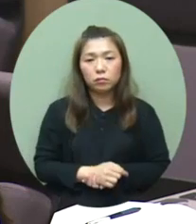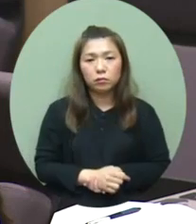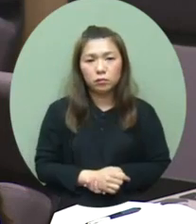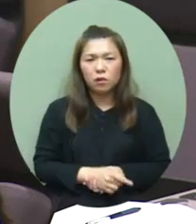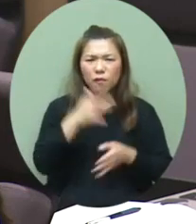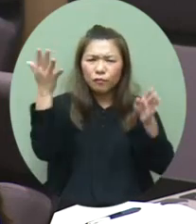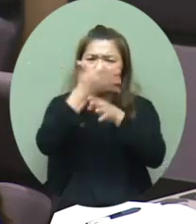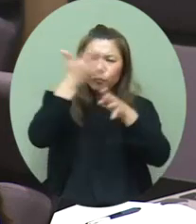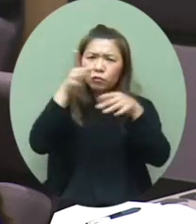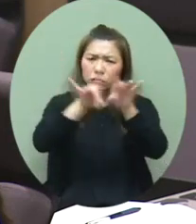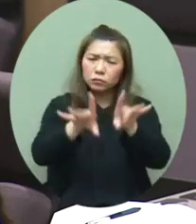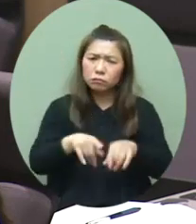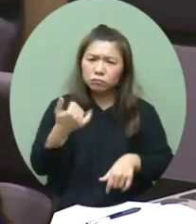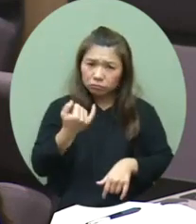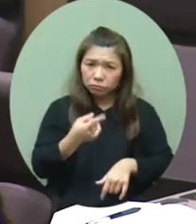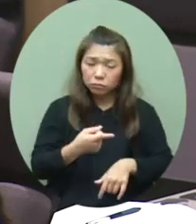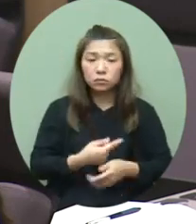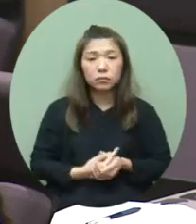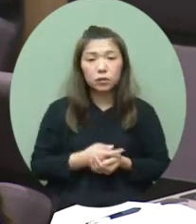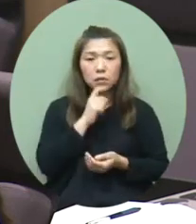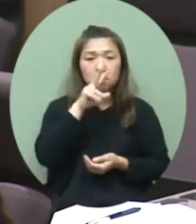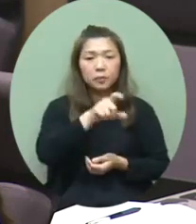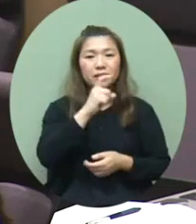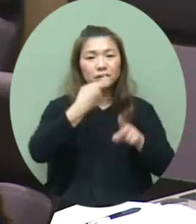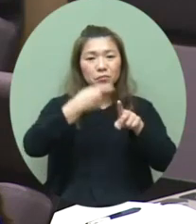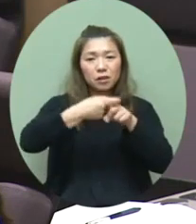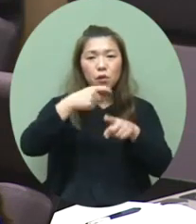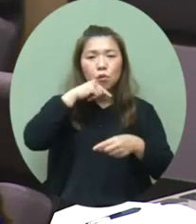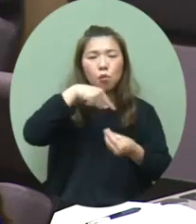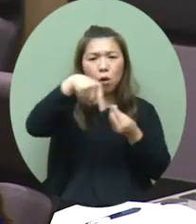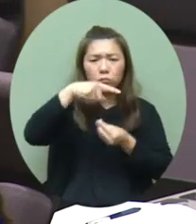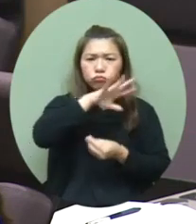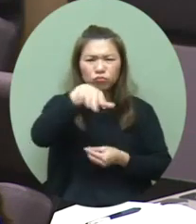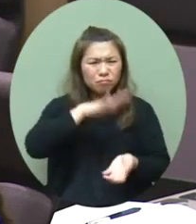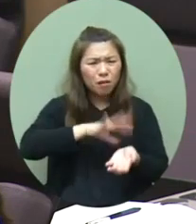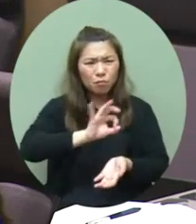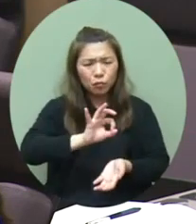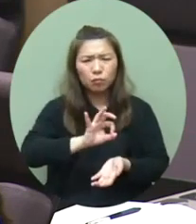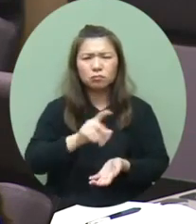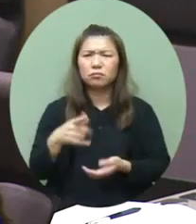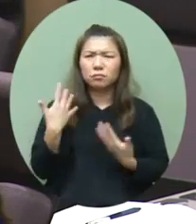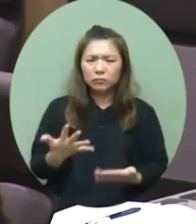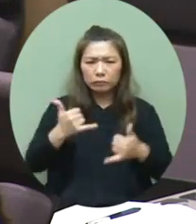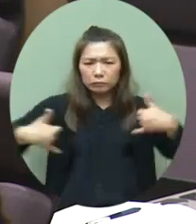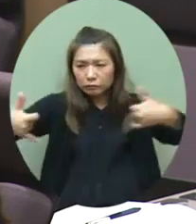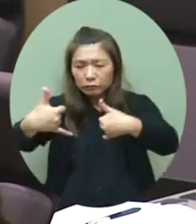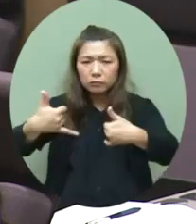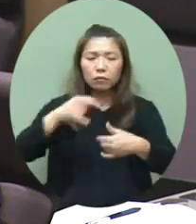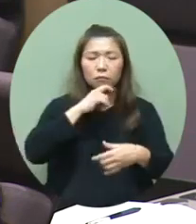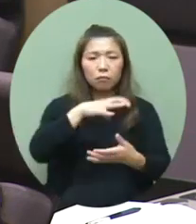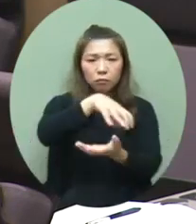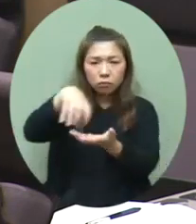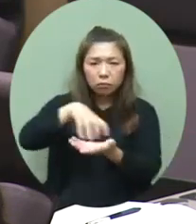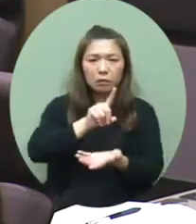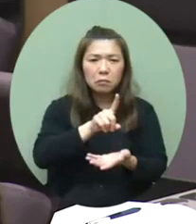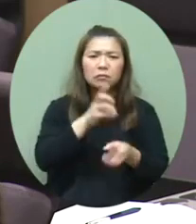個通風嘅設備係點樣咧？同埋其實都見到19個環境樣本都全部陰性，咁其實想問一下成個座位分佈啦，同埋其實仲